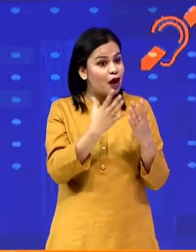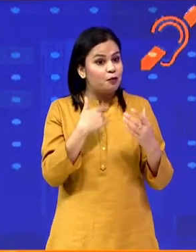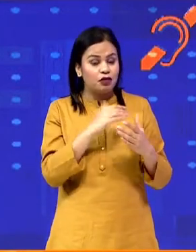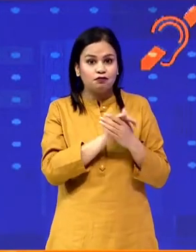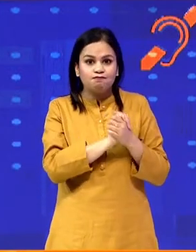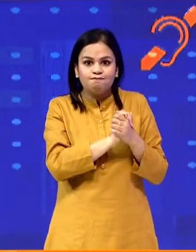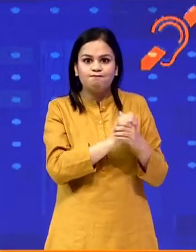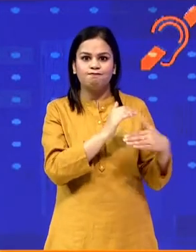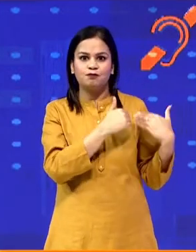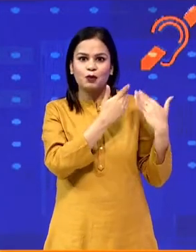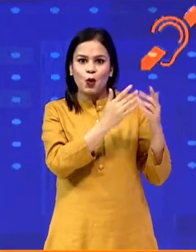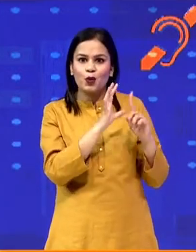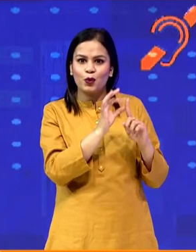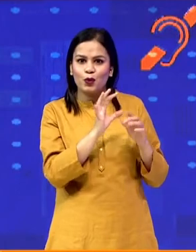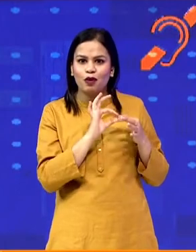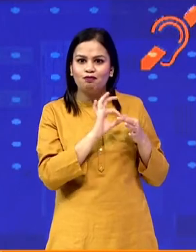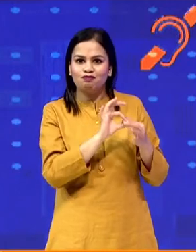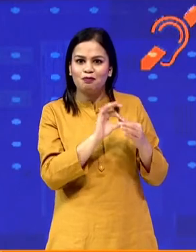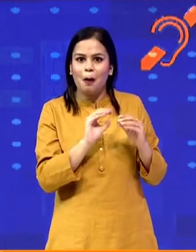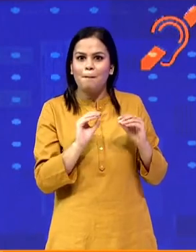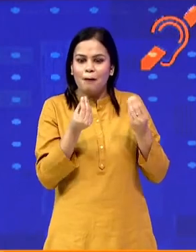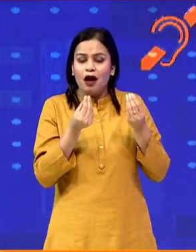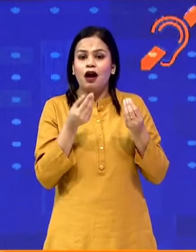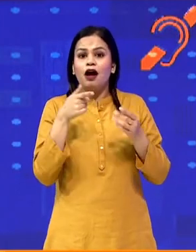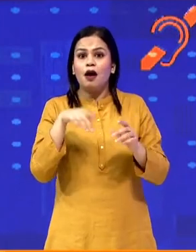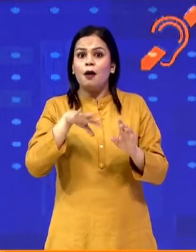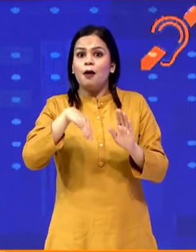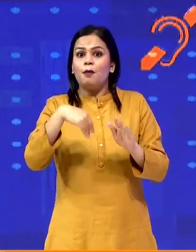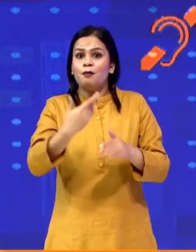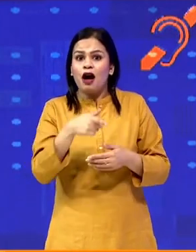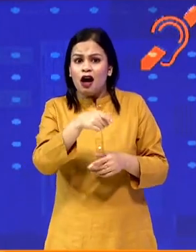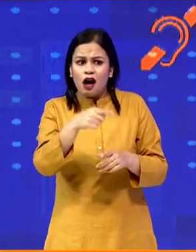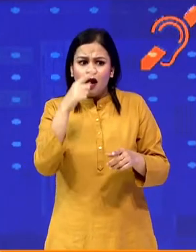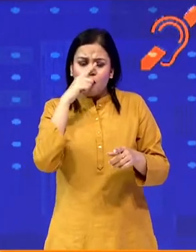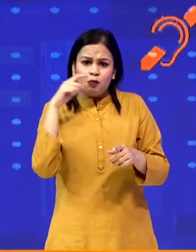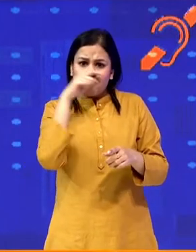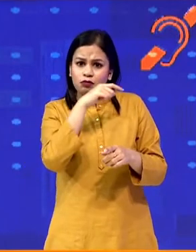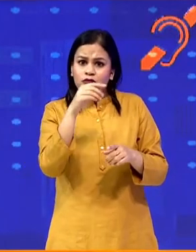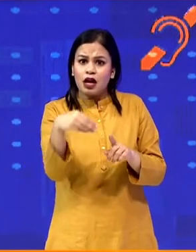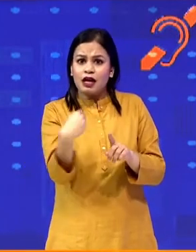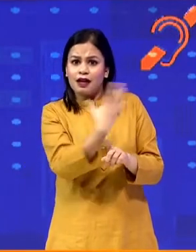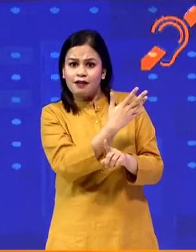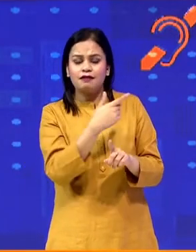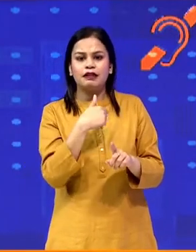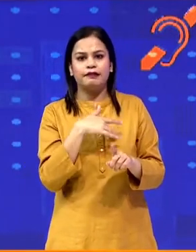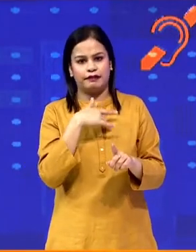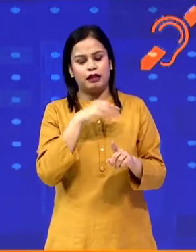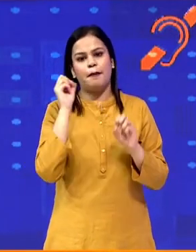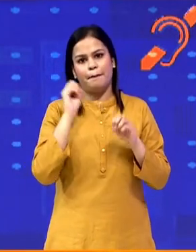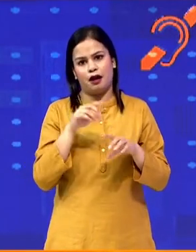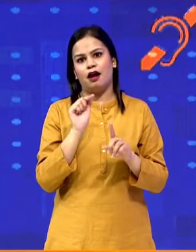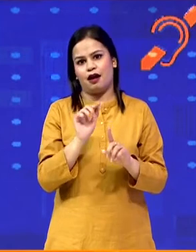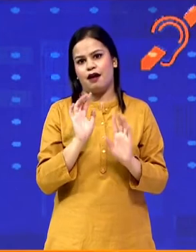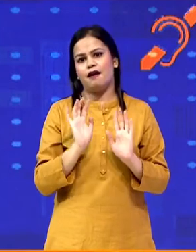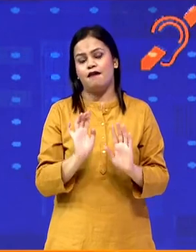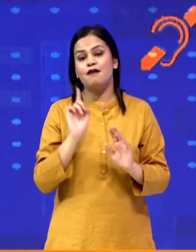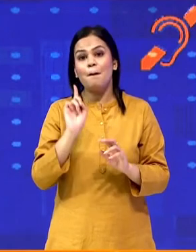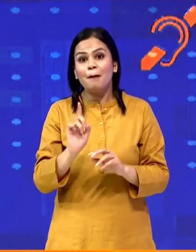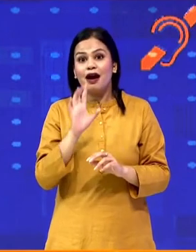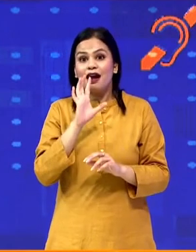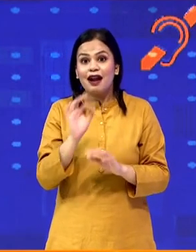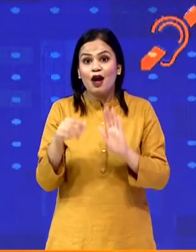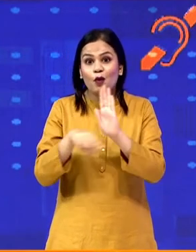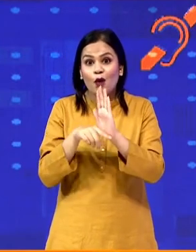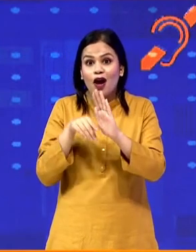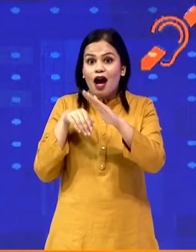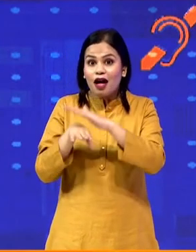संगठन हो उसकी निंदा करें लेकिन हमने अंदर बैठकर जितना